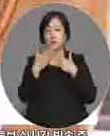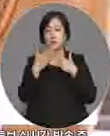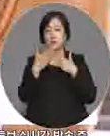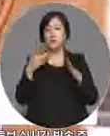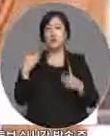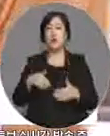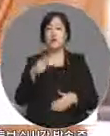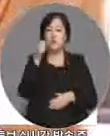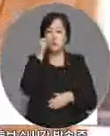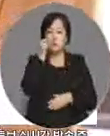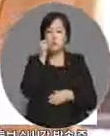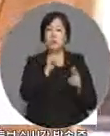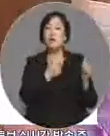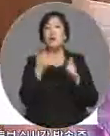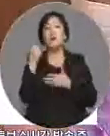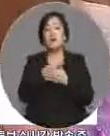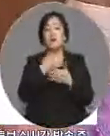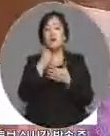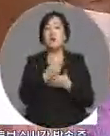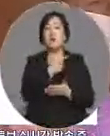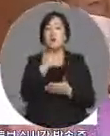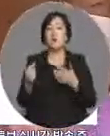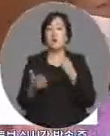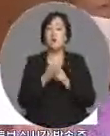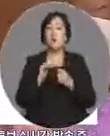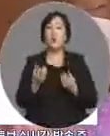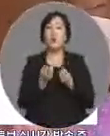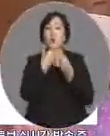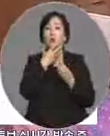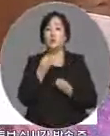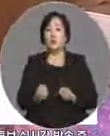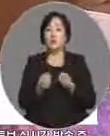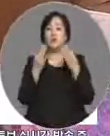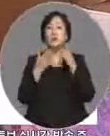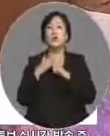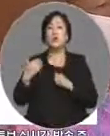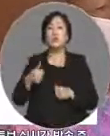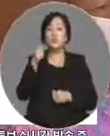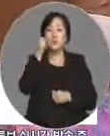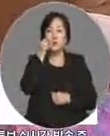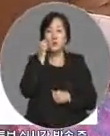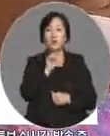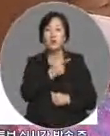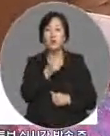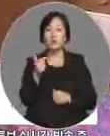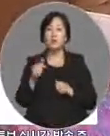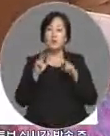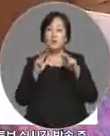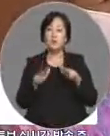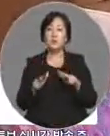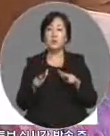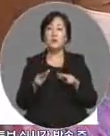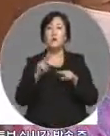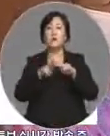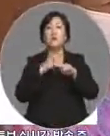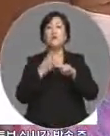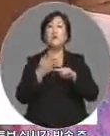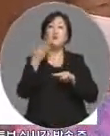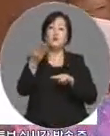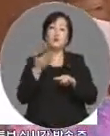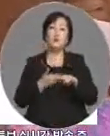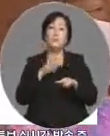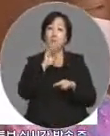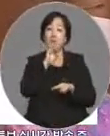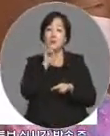나가고. 답답하죠, 이렇게. 생일잔치도 뭐 했어요. 그래, 지금은 저들 선물이나 보내고 뭐